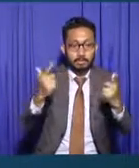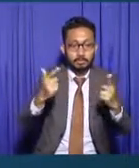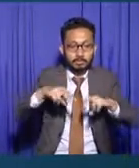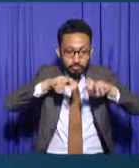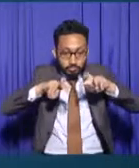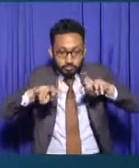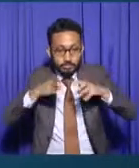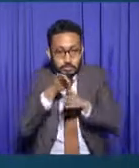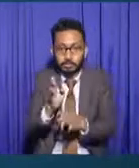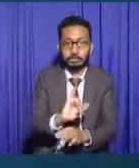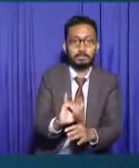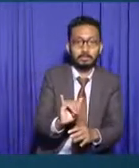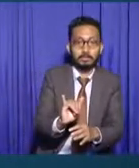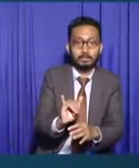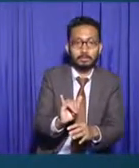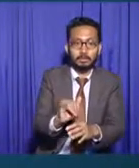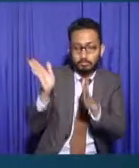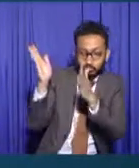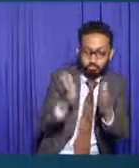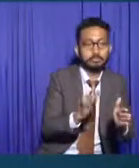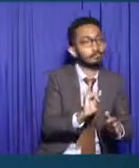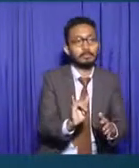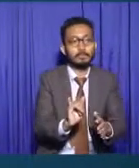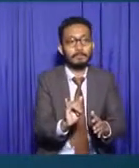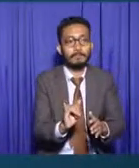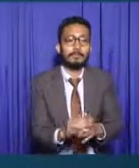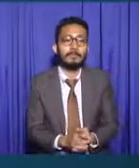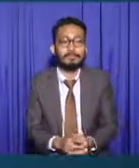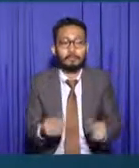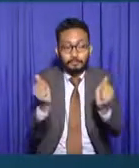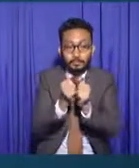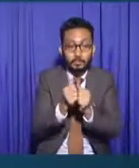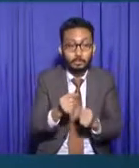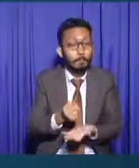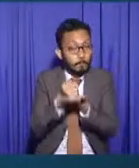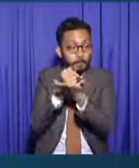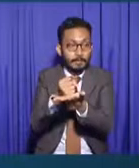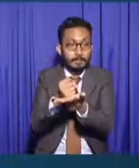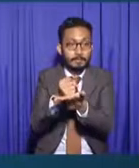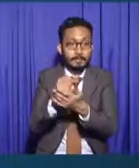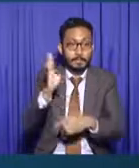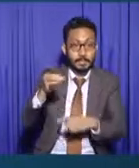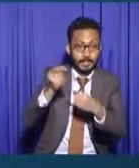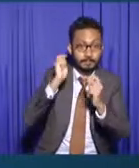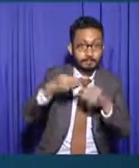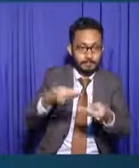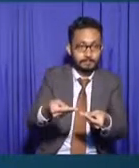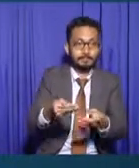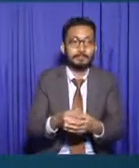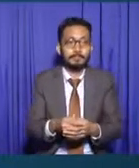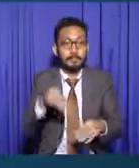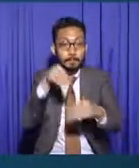sama dengan sumbangan yang beliau berikan dalam bidang genetik ini beliau